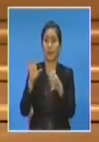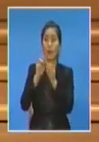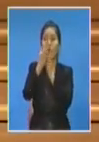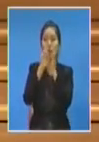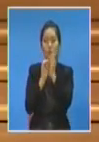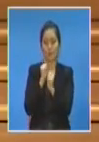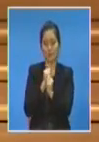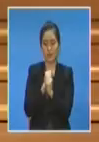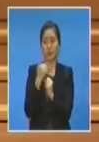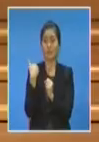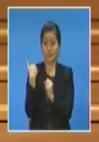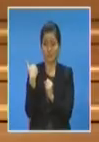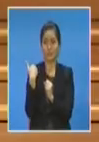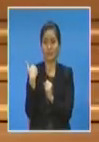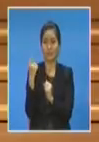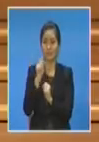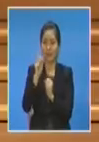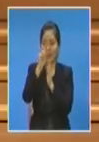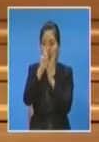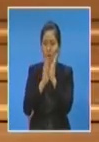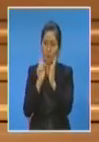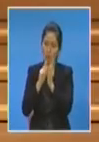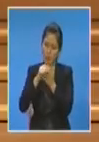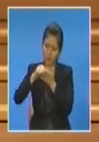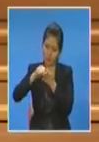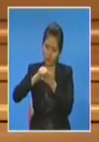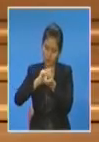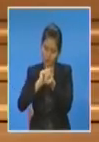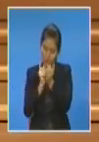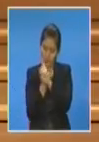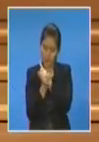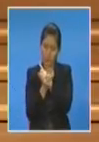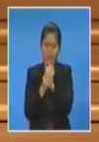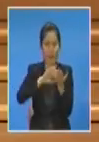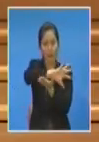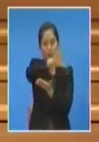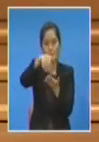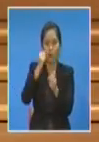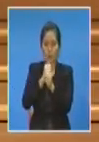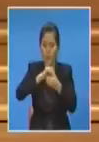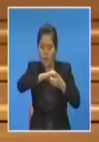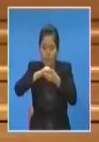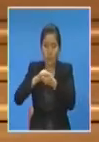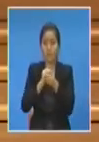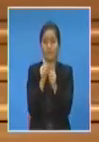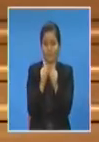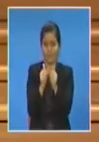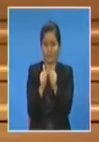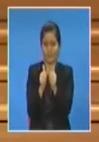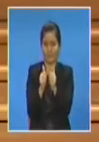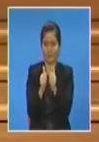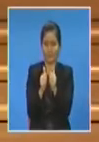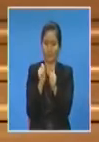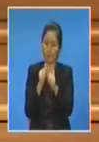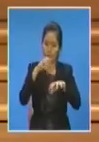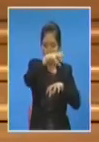างขึ้นมาเนี่ยจะต้องเป็นระบบที่บูรณาการทุกภาคส่วนเข้ามาร่วมเป็นเจ้า